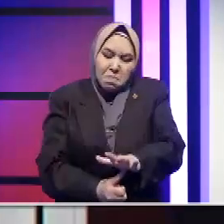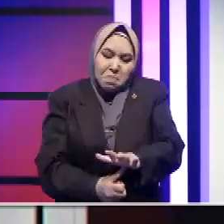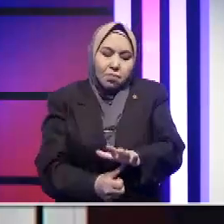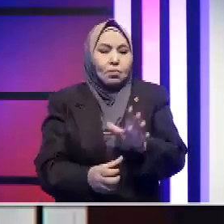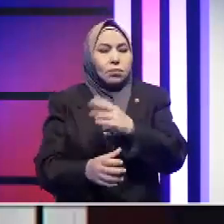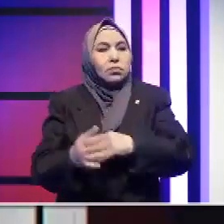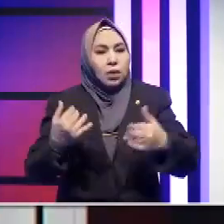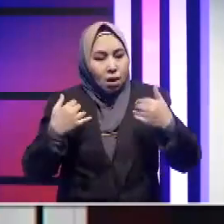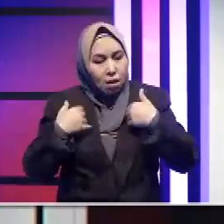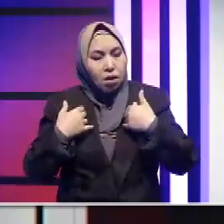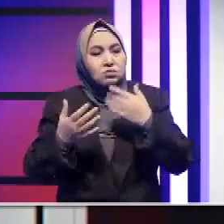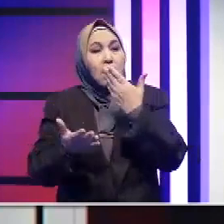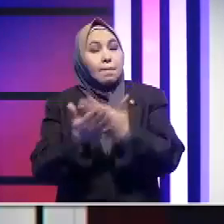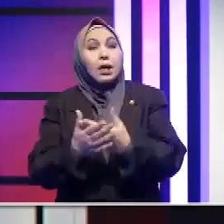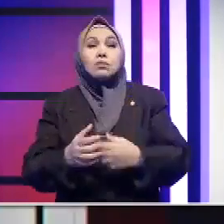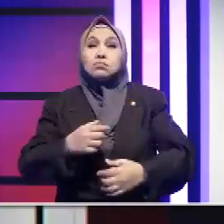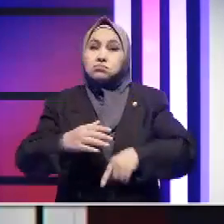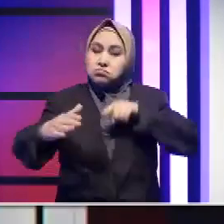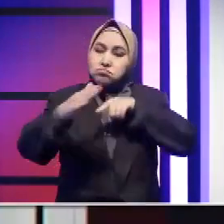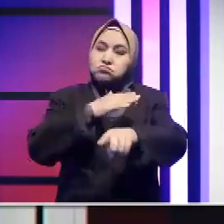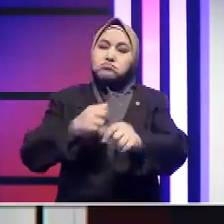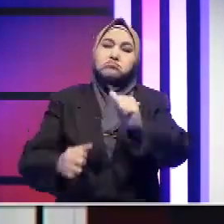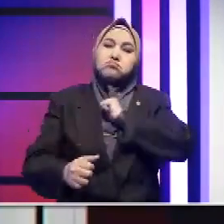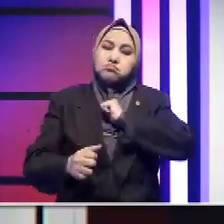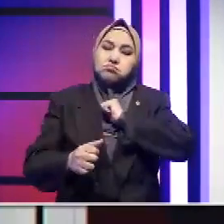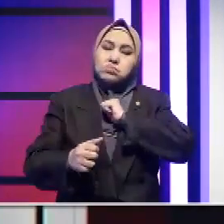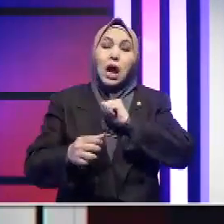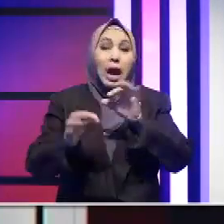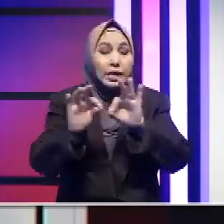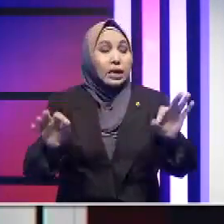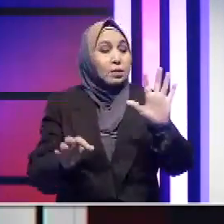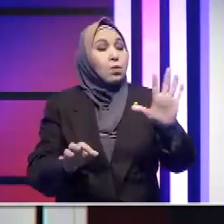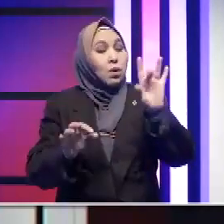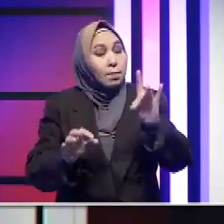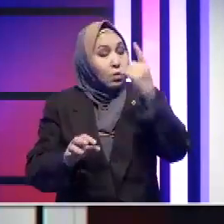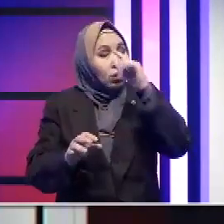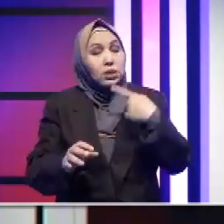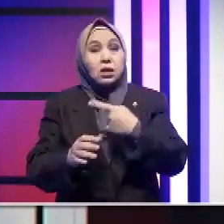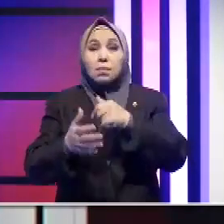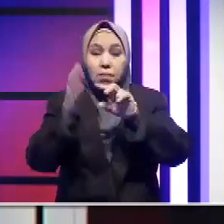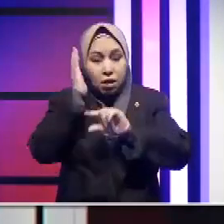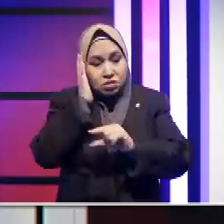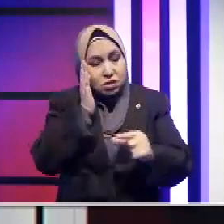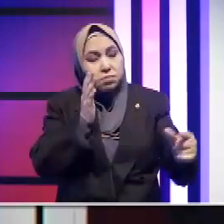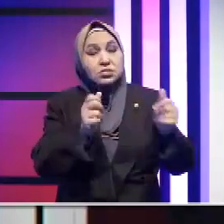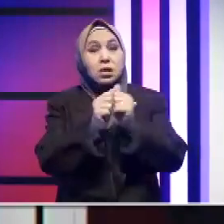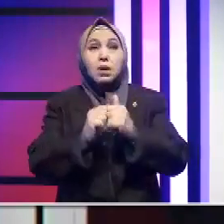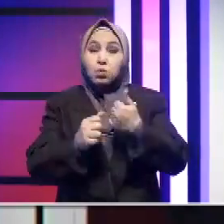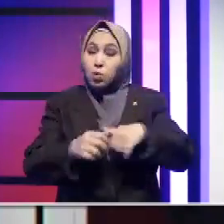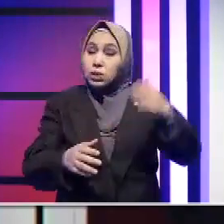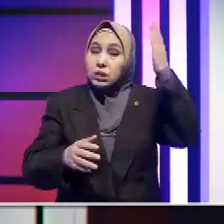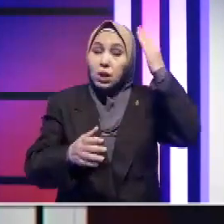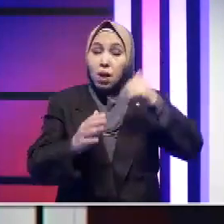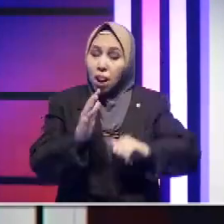juga akhirnya sampai membunuh diri dalam satu rumah tangga ayat 58 untuk kita bacil bersama untuk kita memahami lebih lanjut